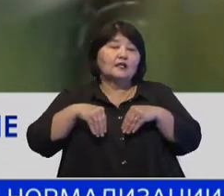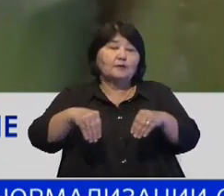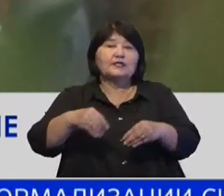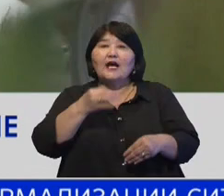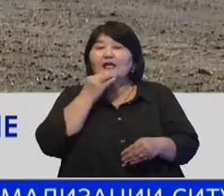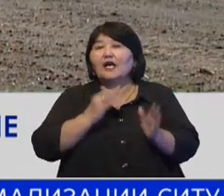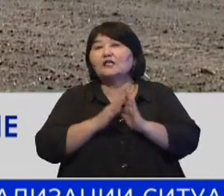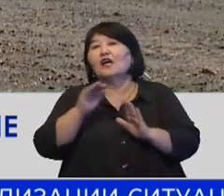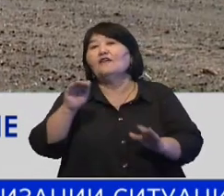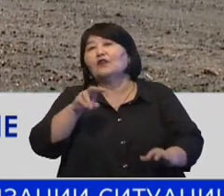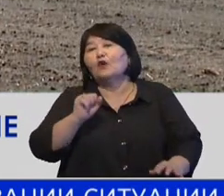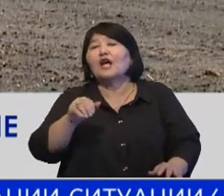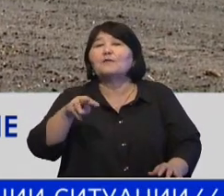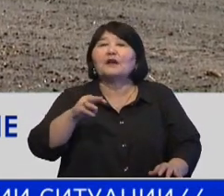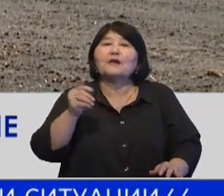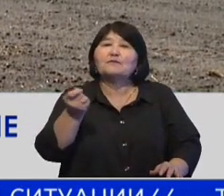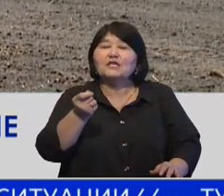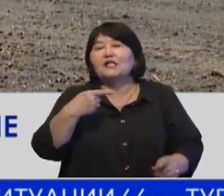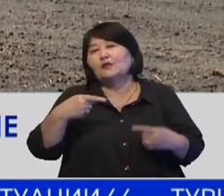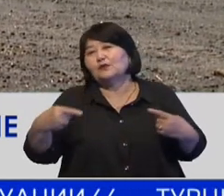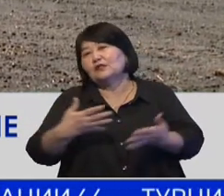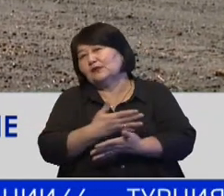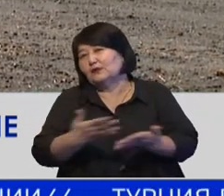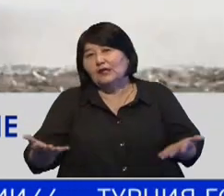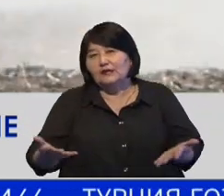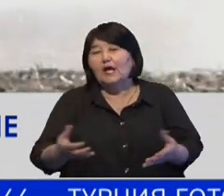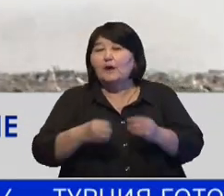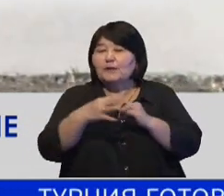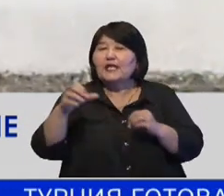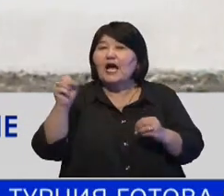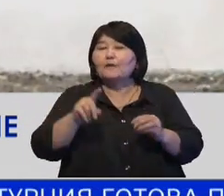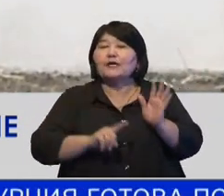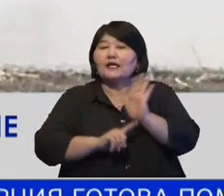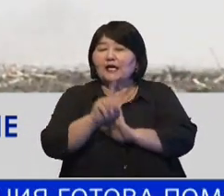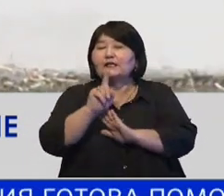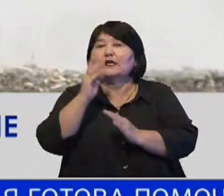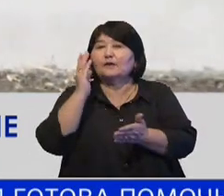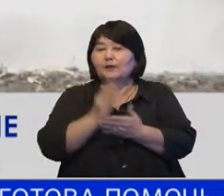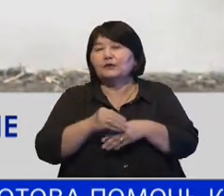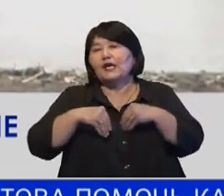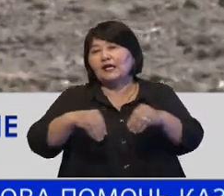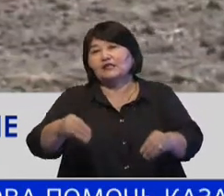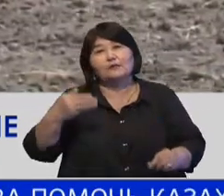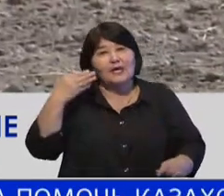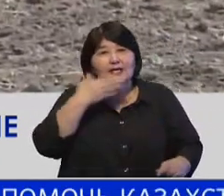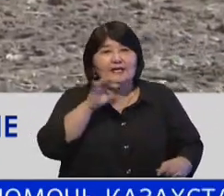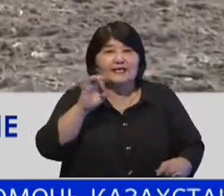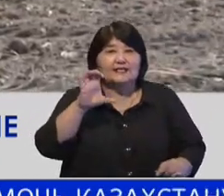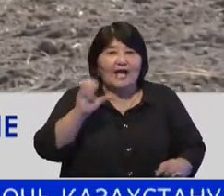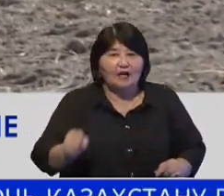культур софлора, яровой пшеницы, новой люцерны и других. 15 апреля хозяйство приступит к посеву риса.